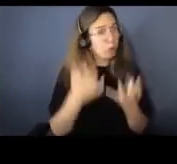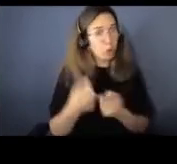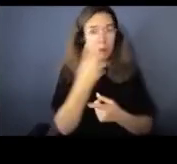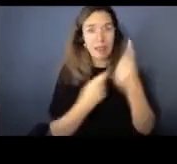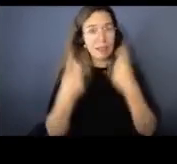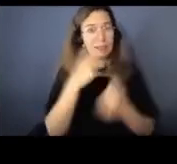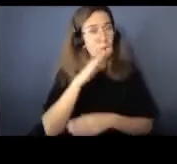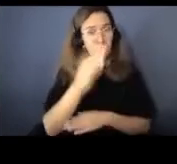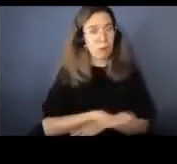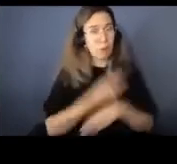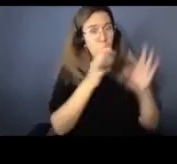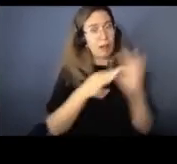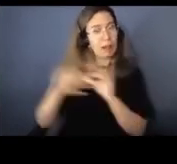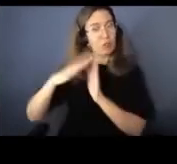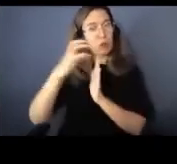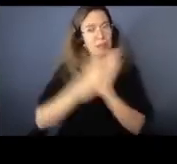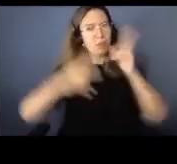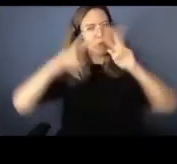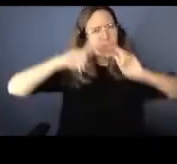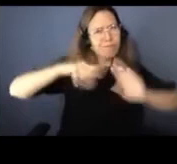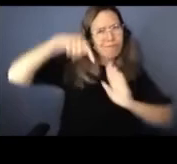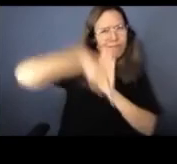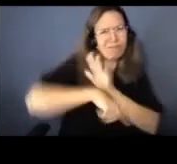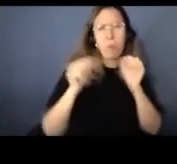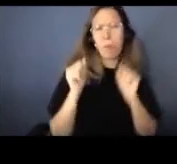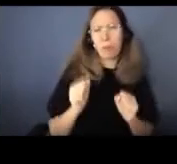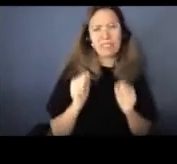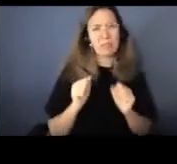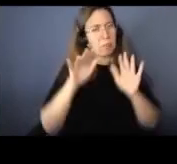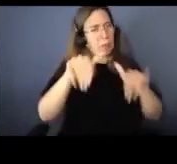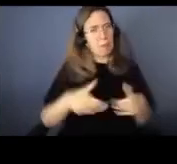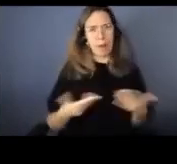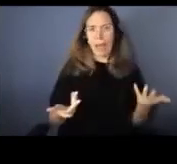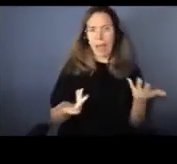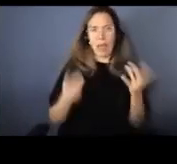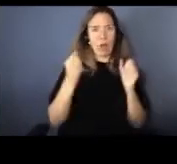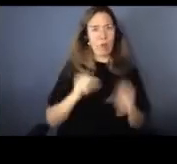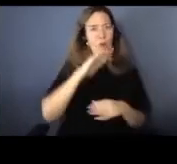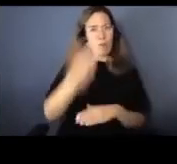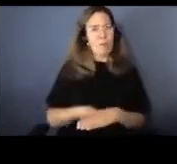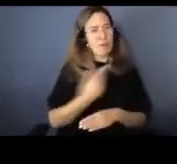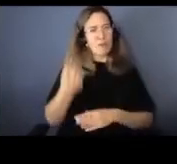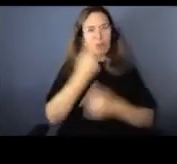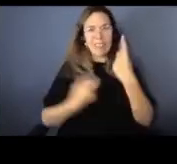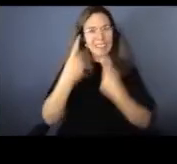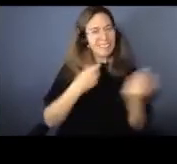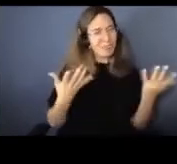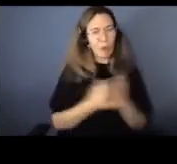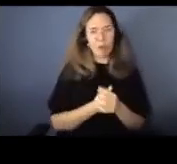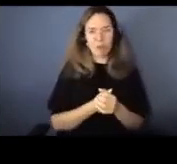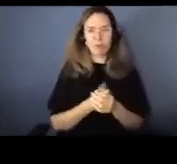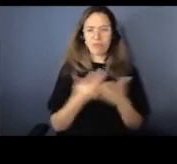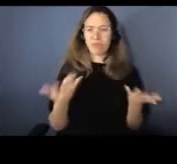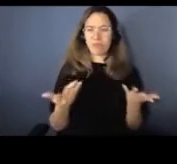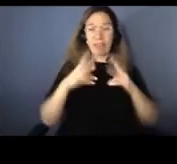puis on peut explorer. Puis après, je suis prêt à prendre toute question. Comme je vous dis, toute